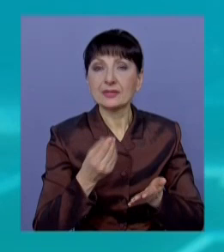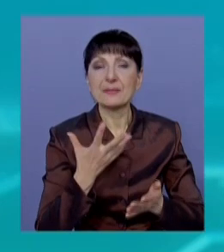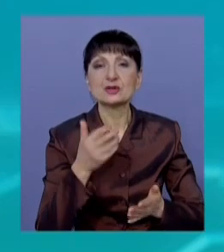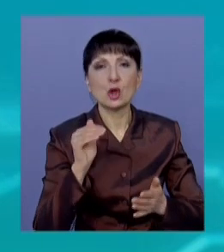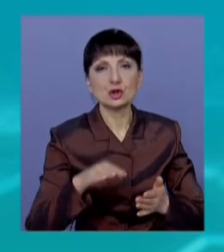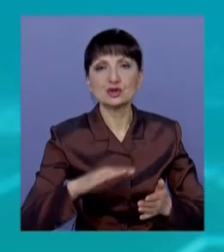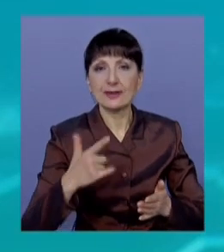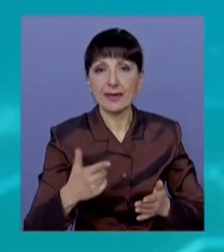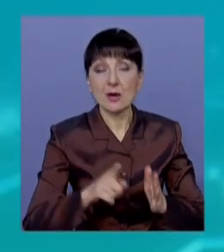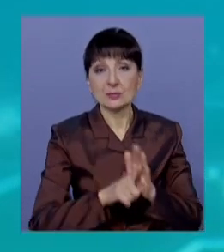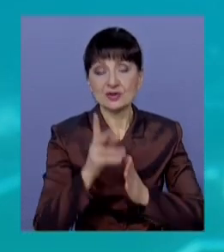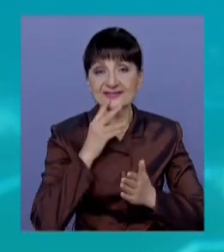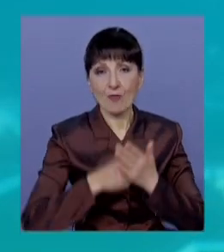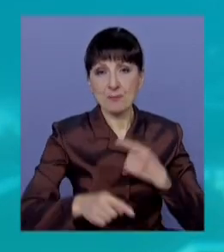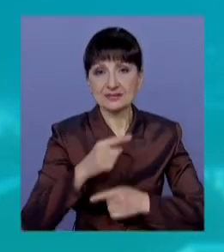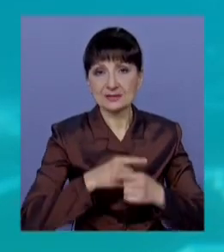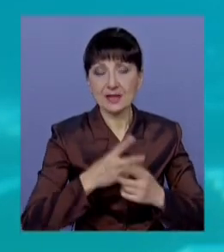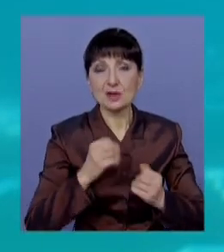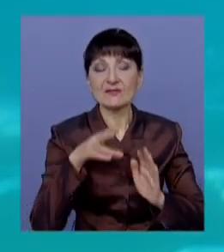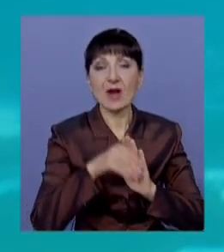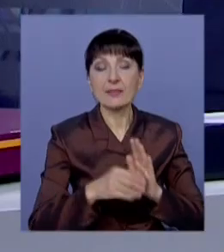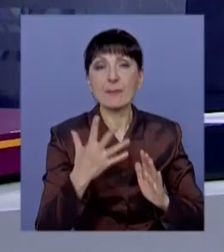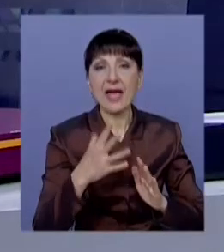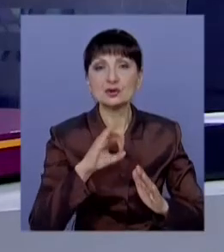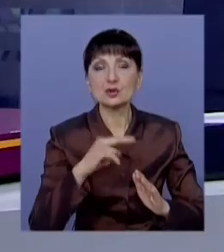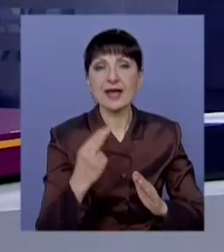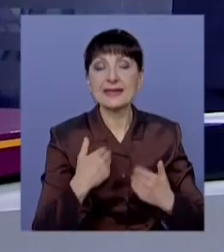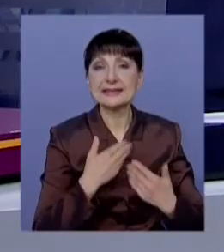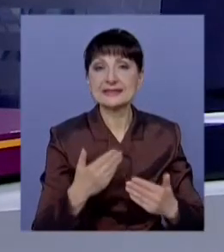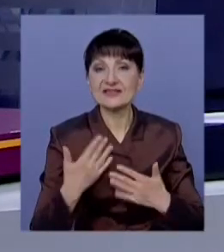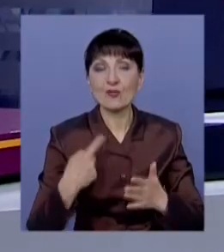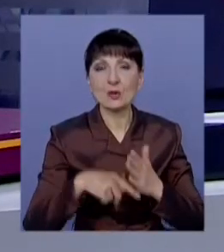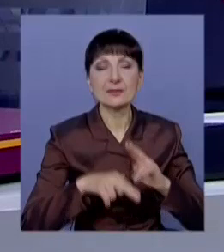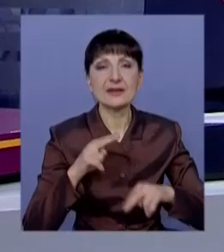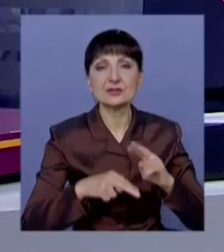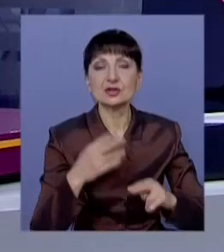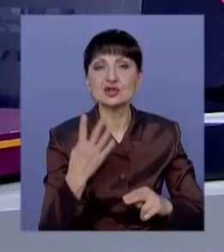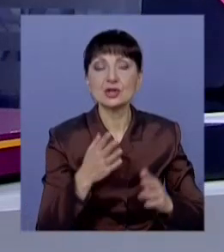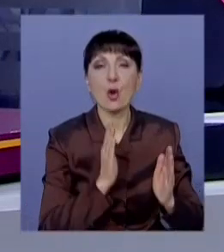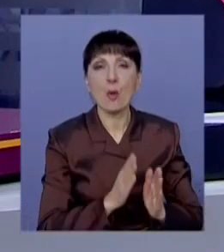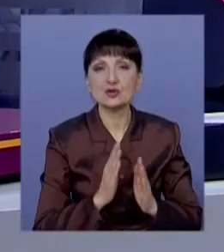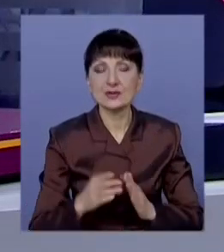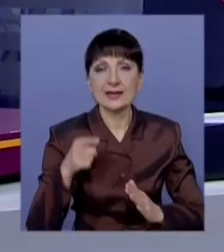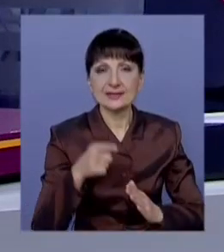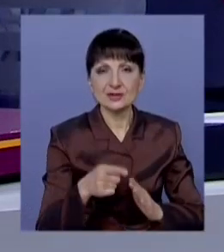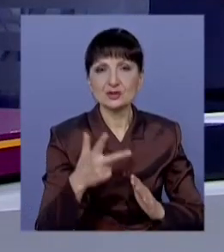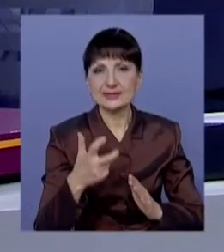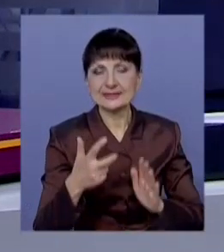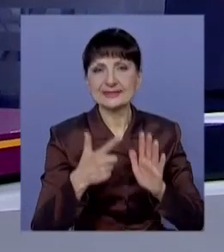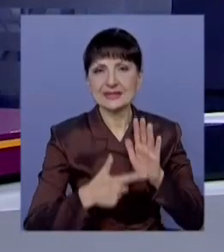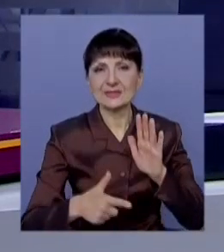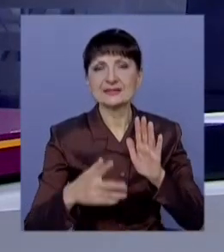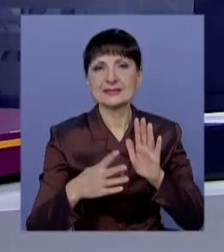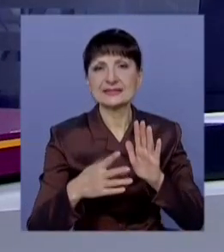500 000 тенге, чтобы начать свое дело. А еще в рамках 5 социальных инициатив в городе построено 4 общежития на 1377